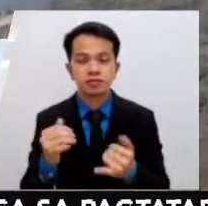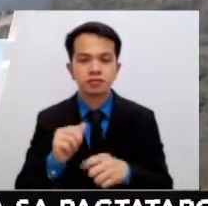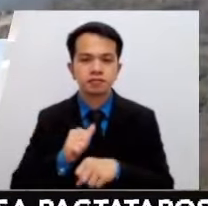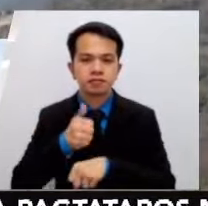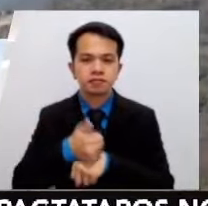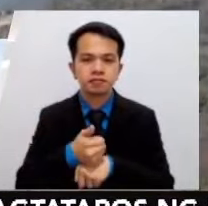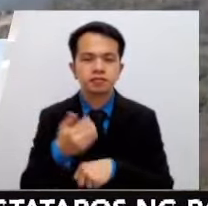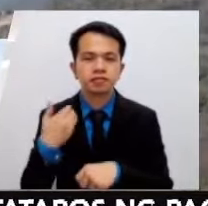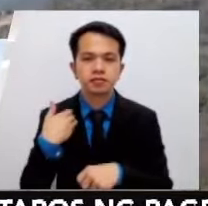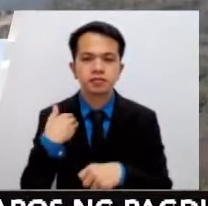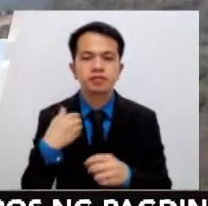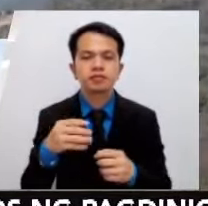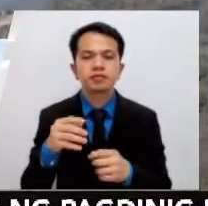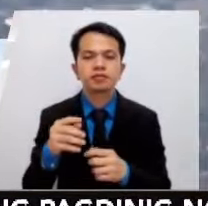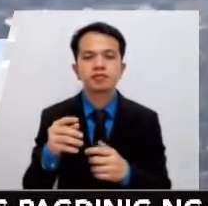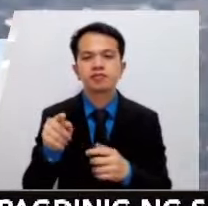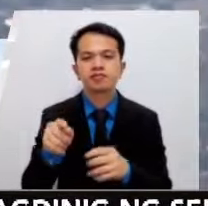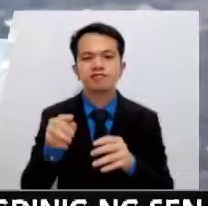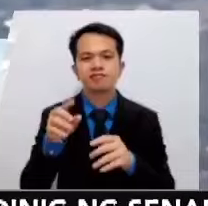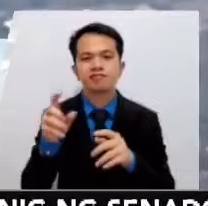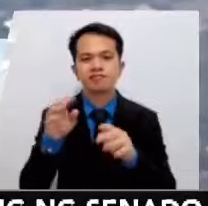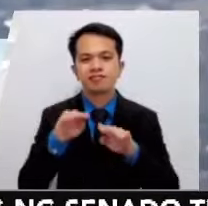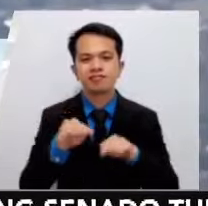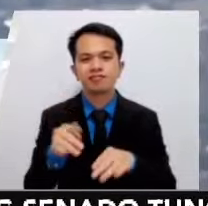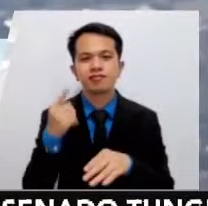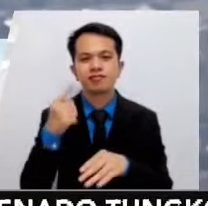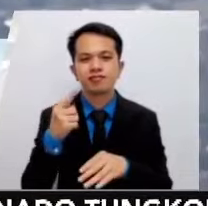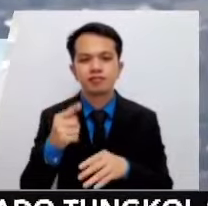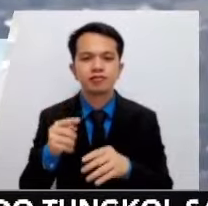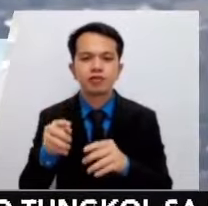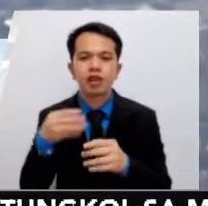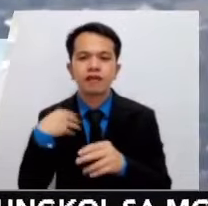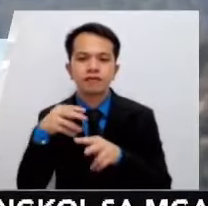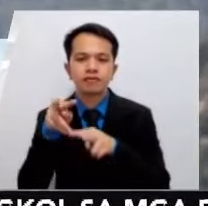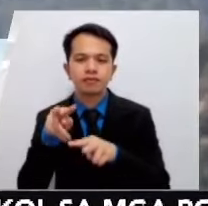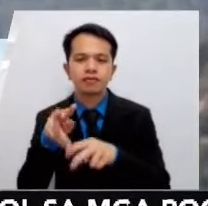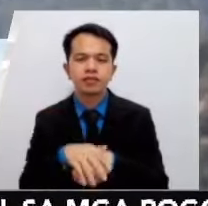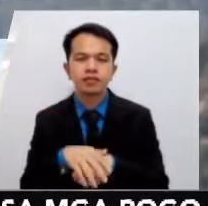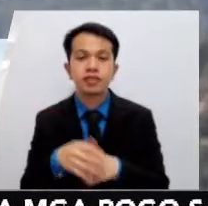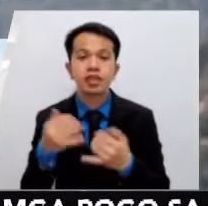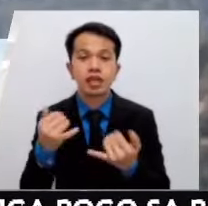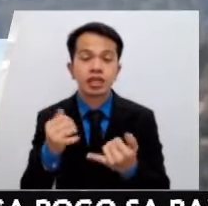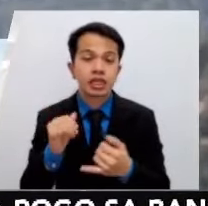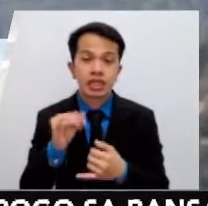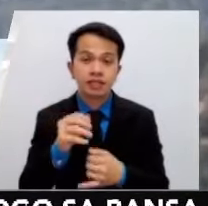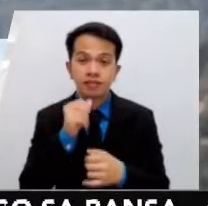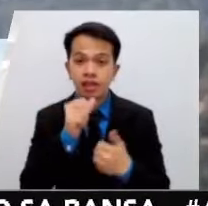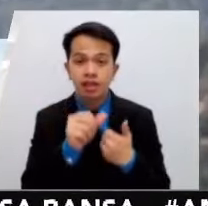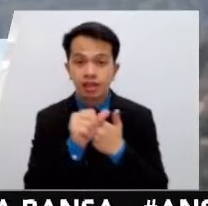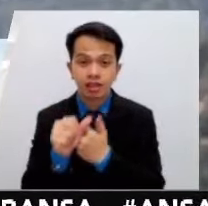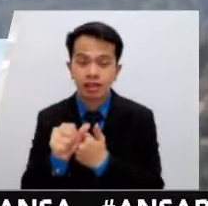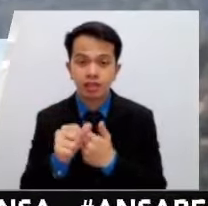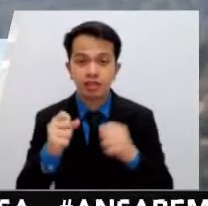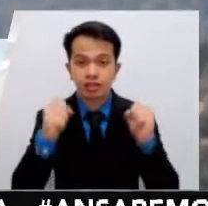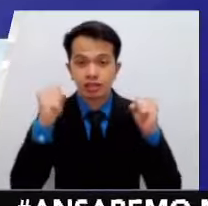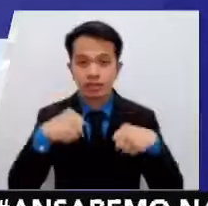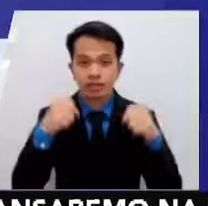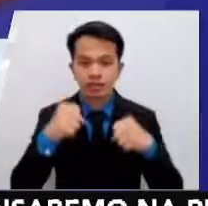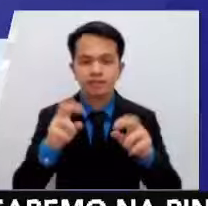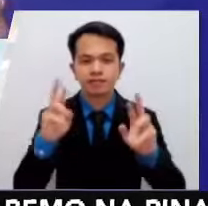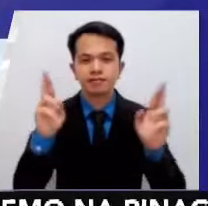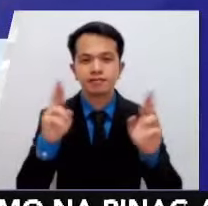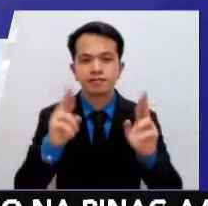militar sa border. Sabi ni Israeli Prime Minister Benjamin Netanyahu, sakaling hindi tumupad sa usapan ng Hezbollah, handa raw silang